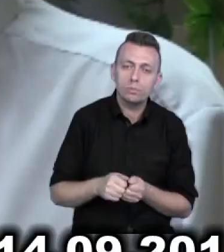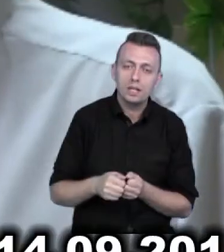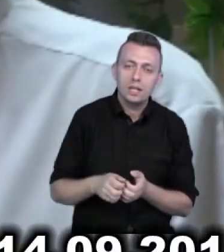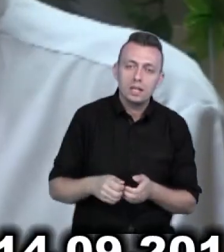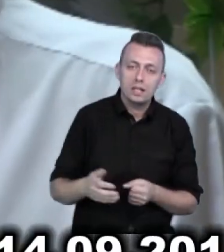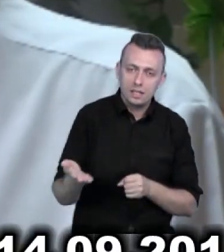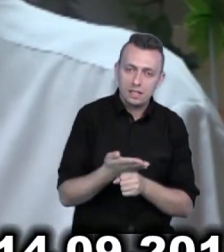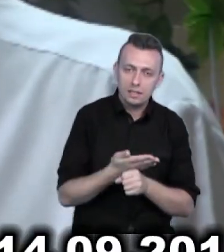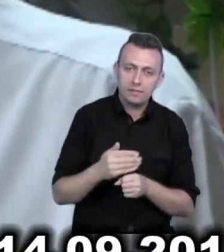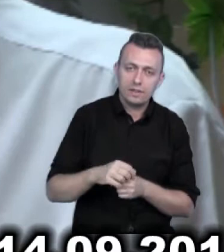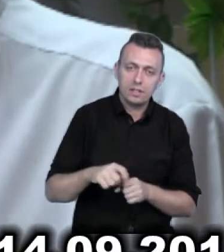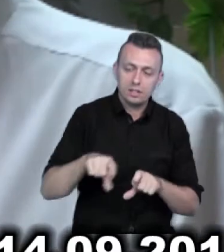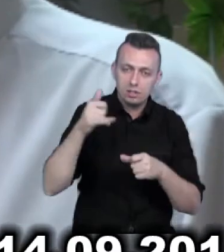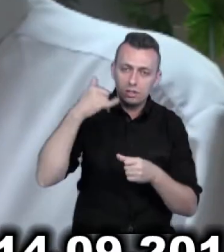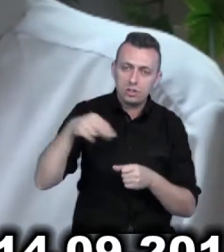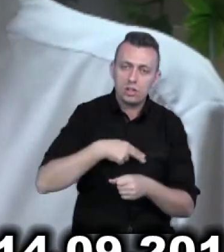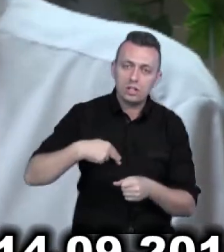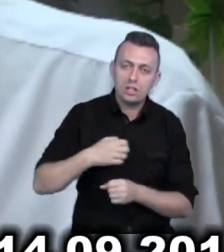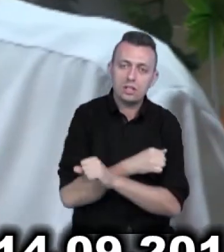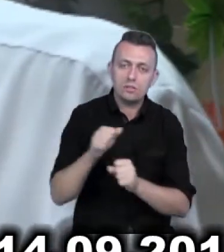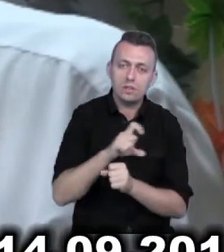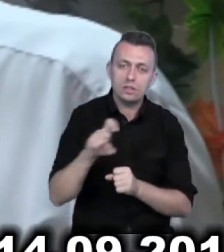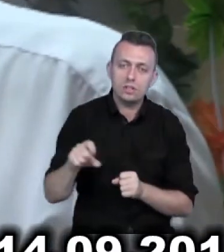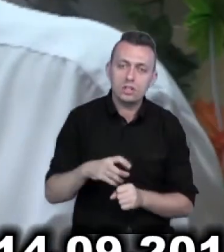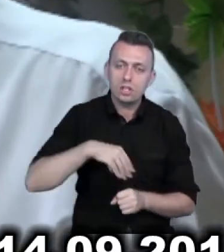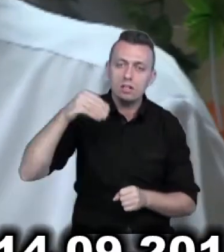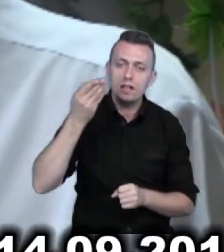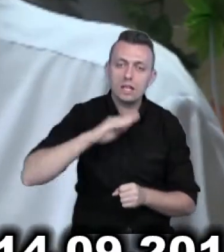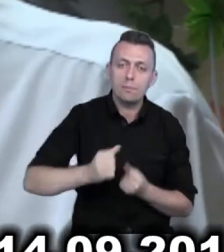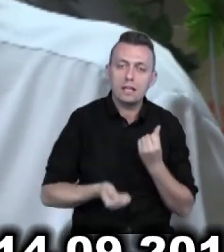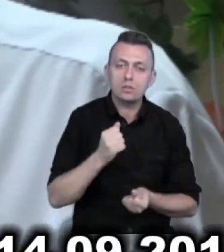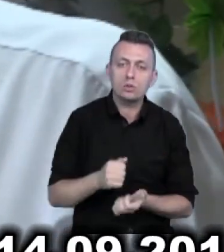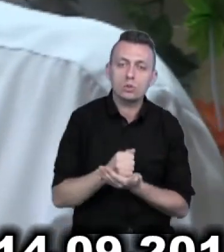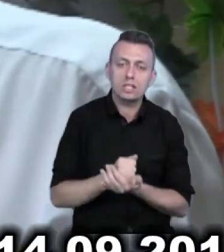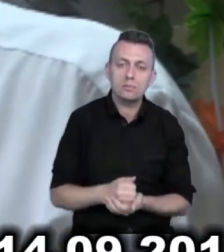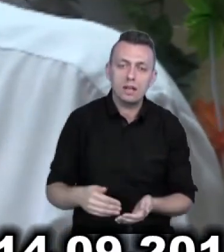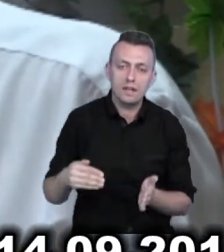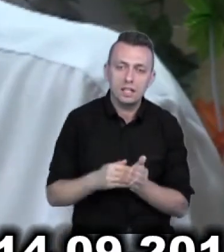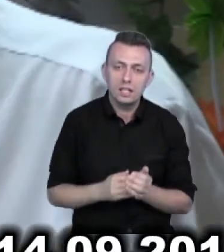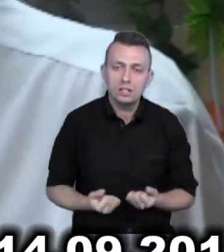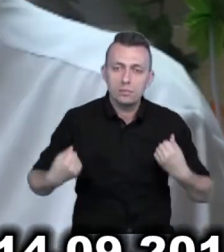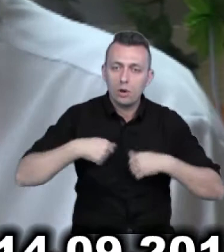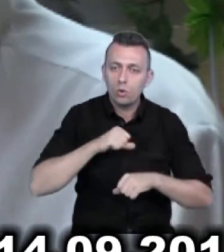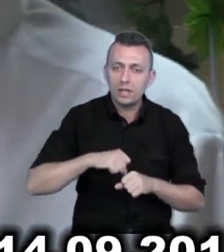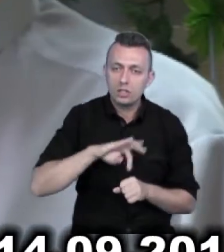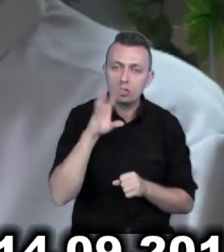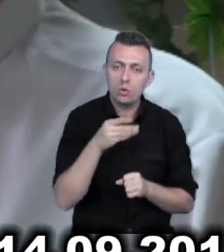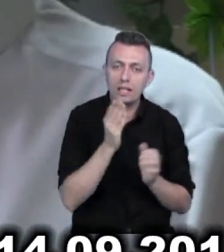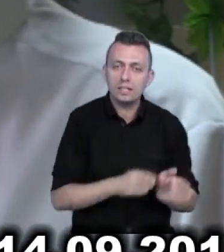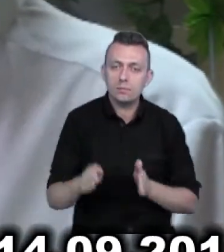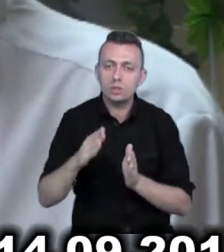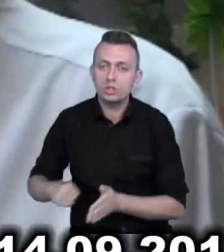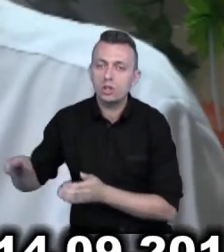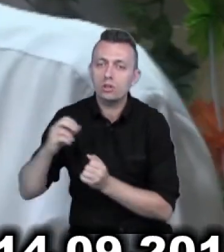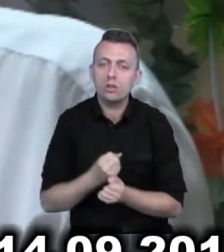czas. Wśród to trudna sprawa. Trzeba się wystroić, przygotować przyjęcie dla gości, a to jest